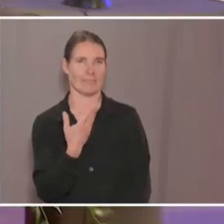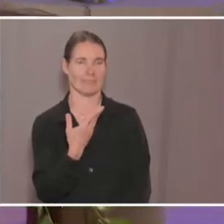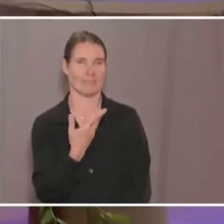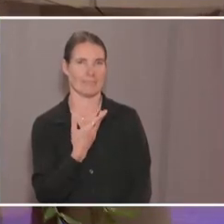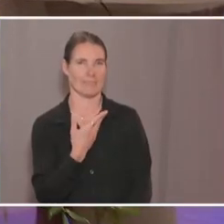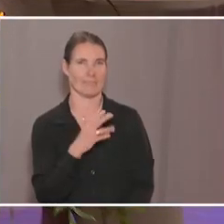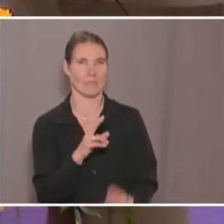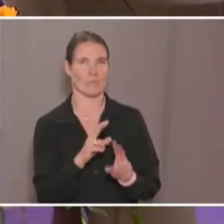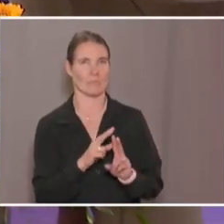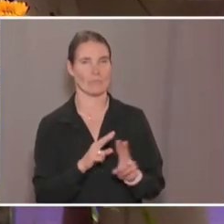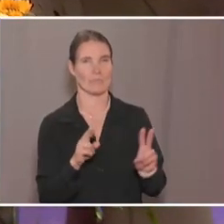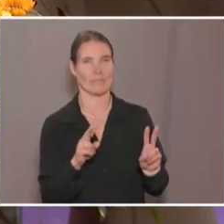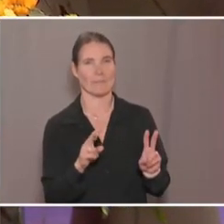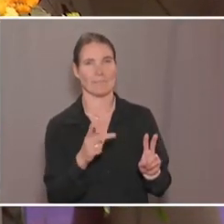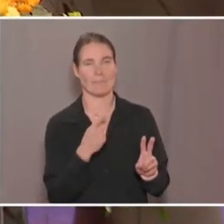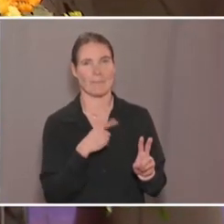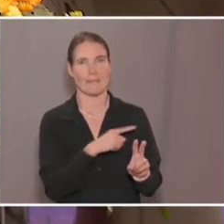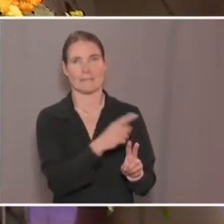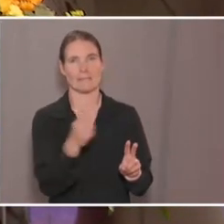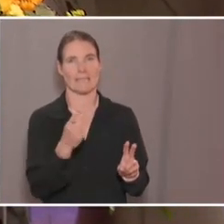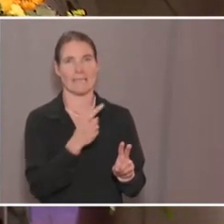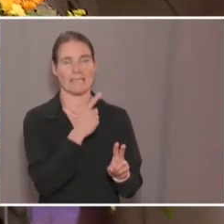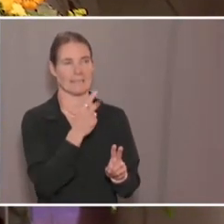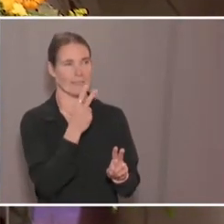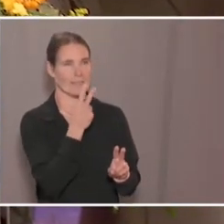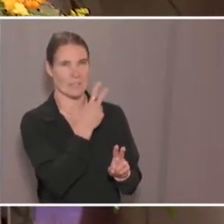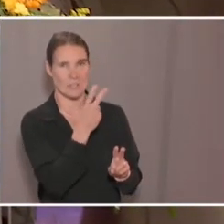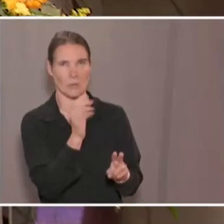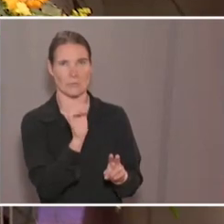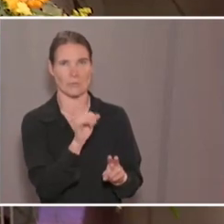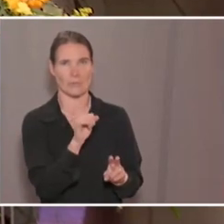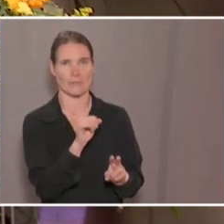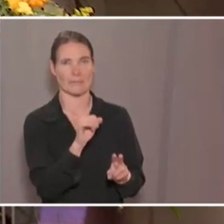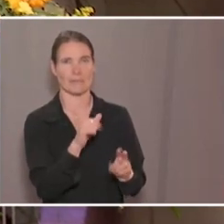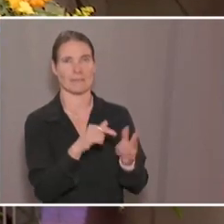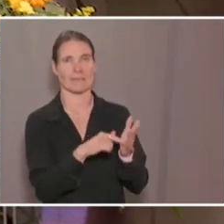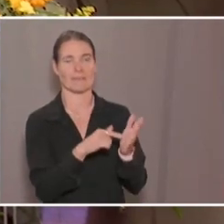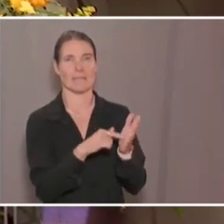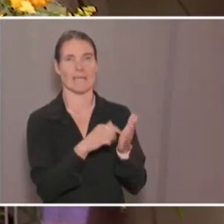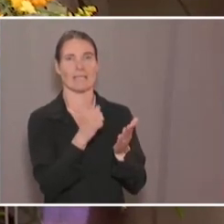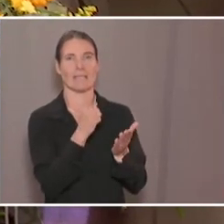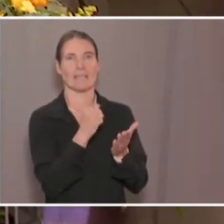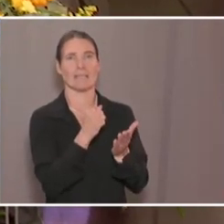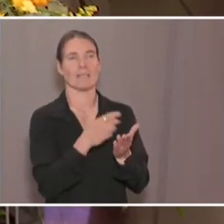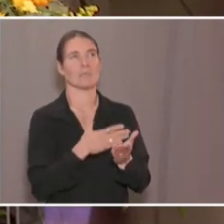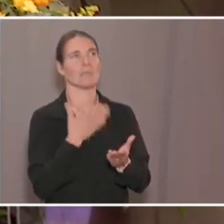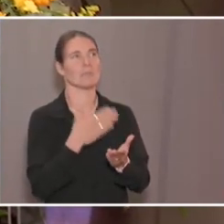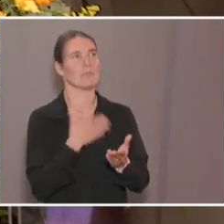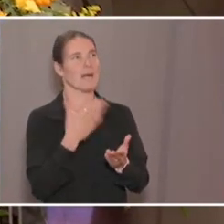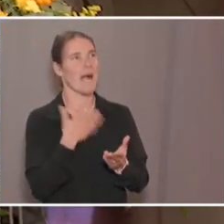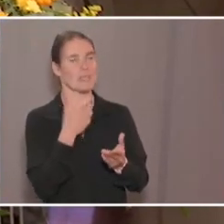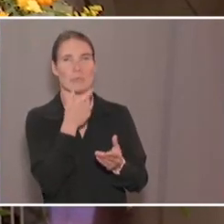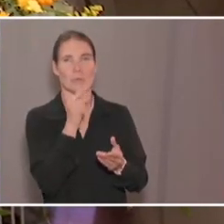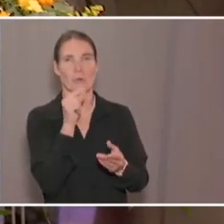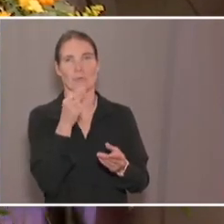Hochschulratsvorsitzenden schon integrieren, damit auch alle ihn in Augenschein nehmen können. Das ist nämlich ein Amt von überragender Bedeutung, wie man sehen